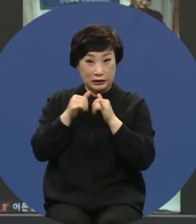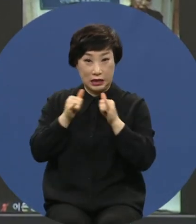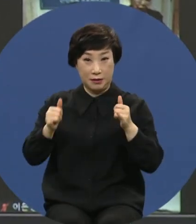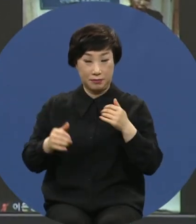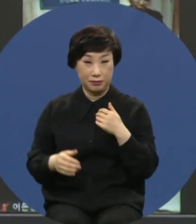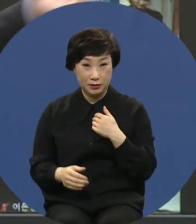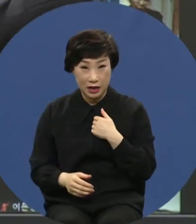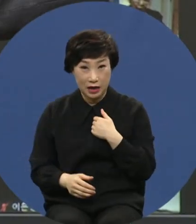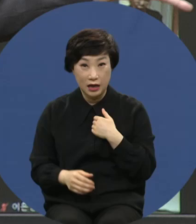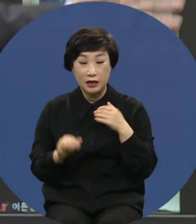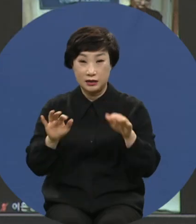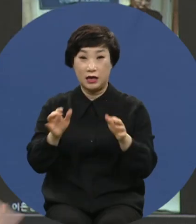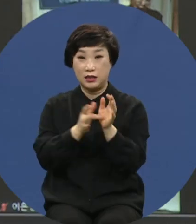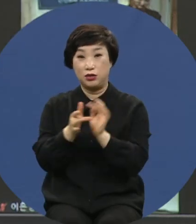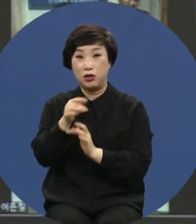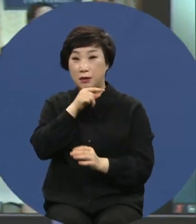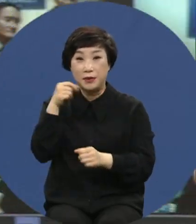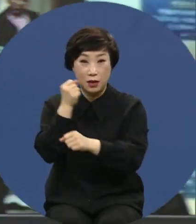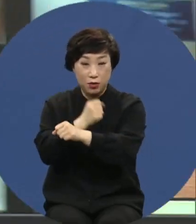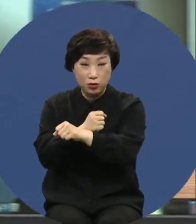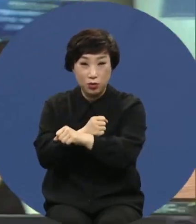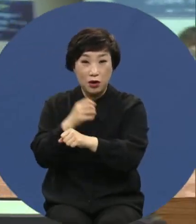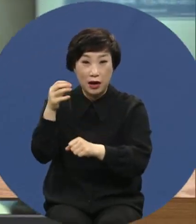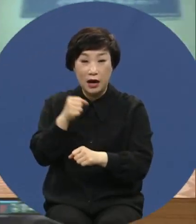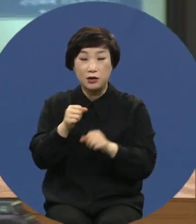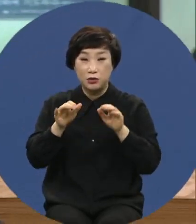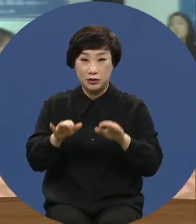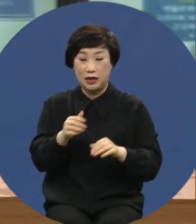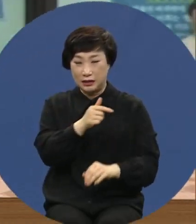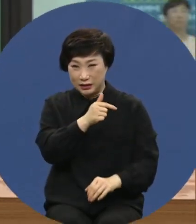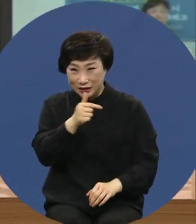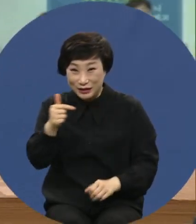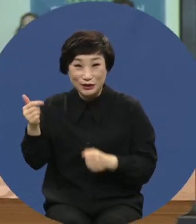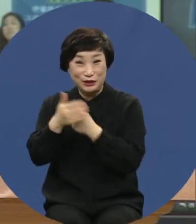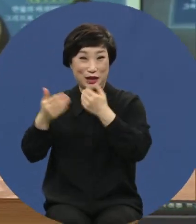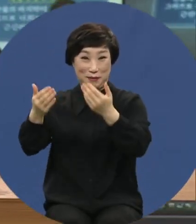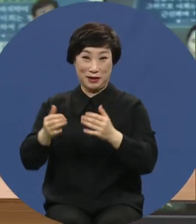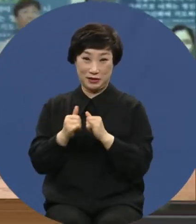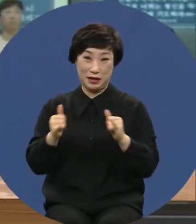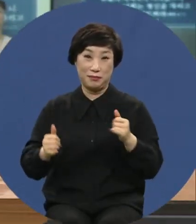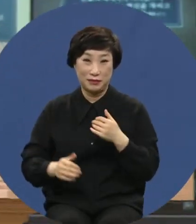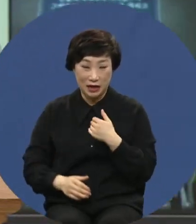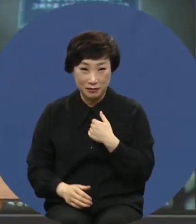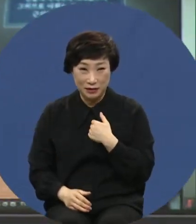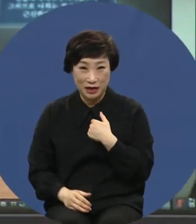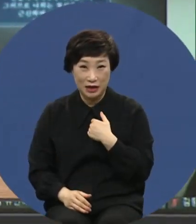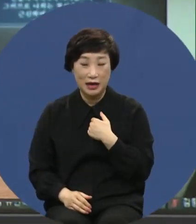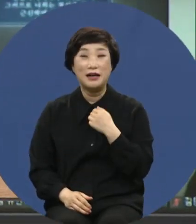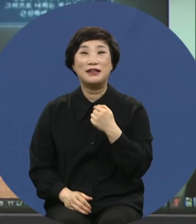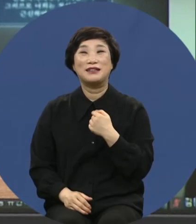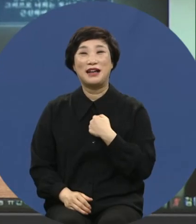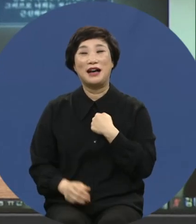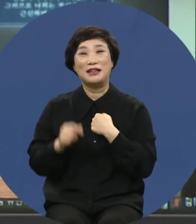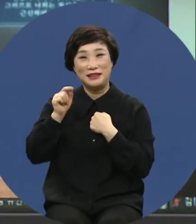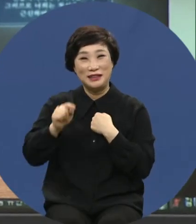자로서 예수의 피의 공로로 그 어마어마한 은총을 입었으니 나는 그